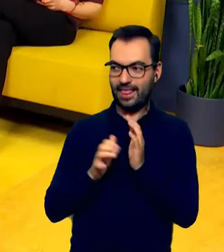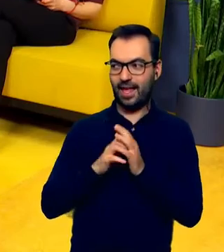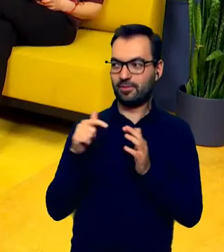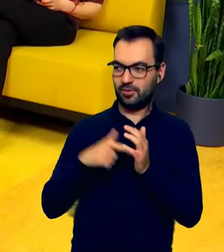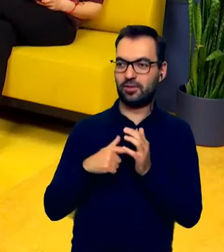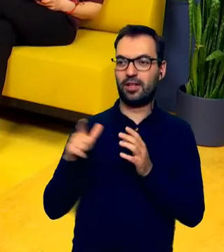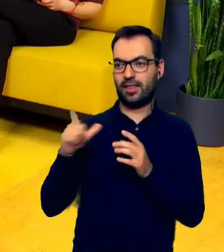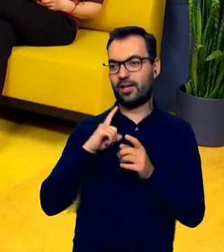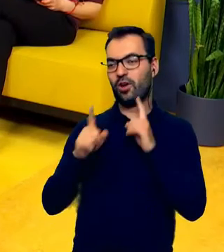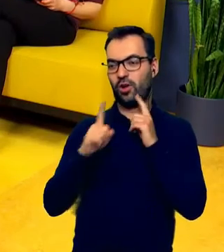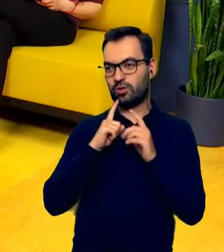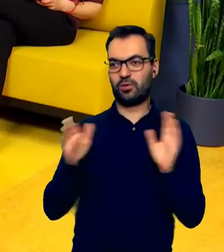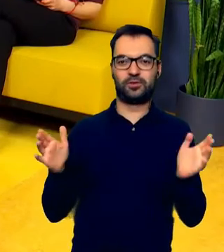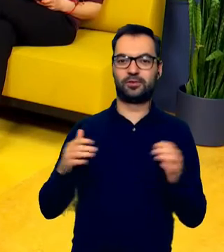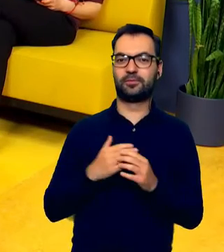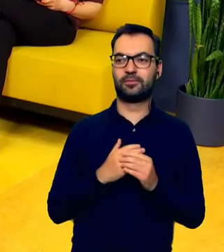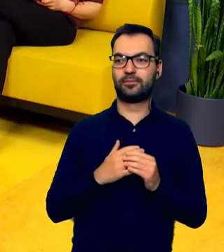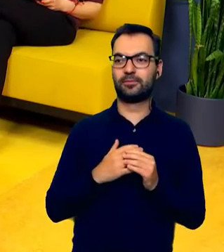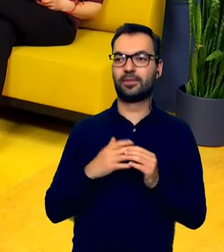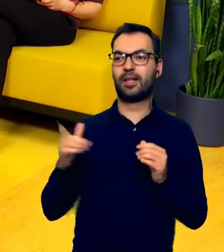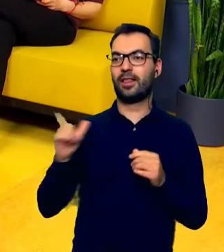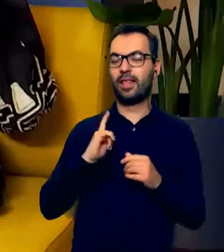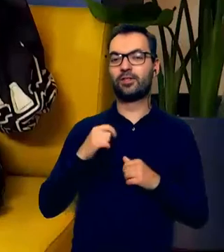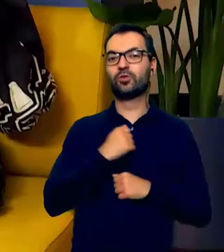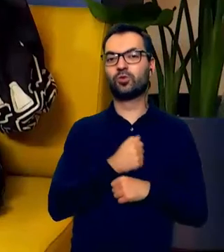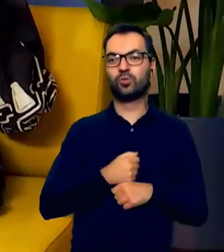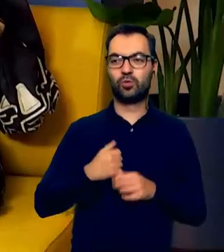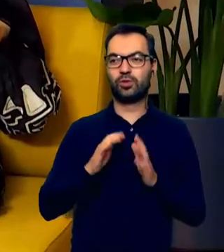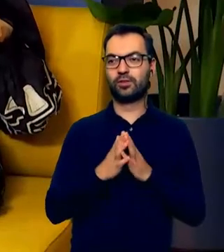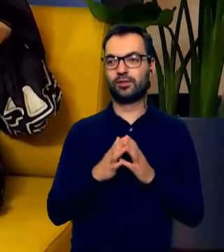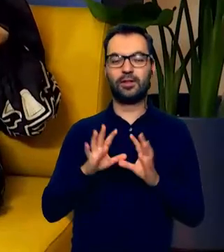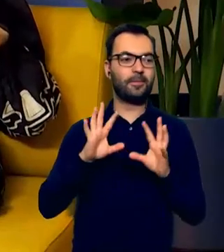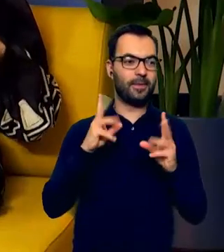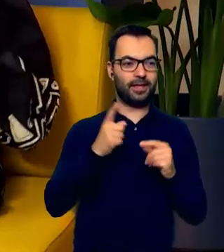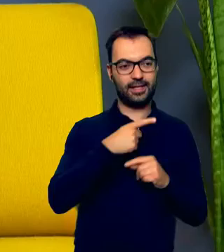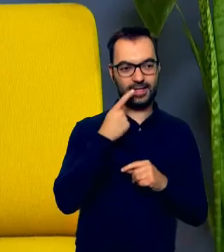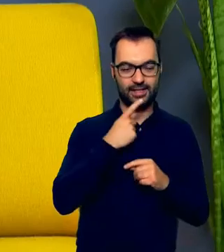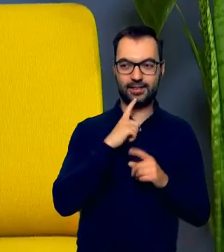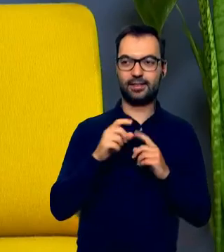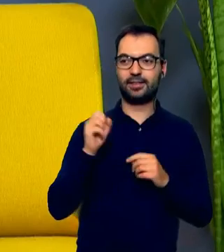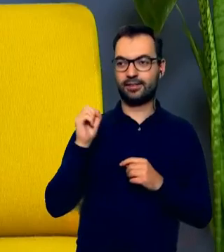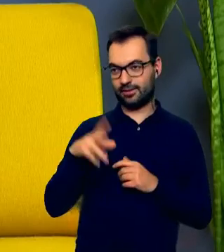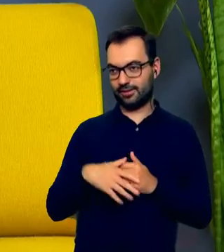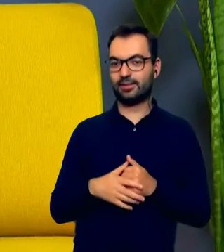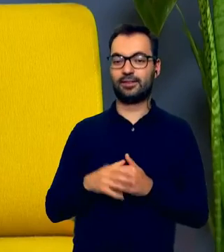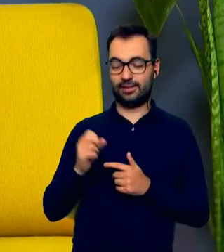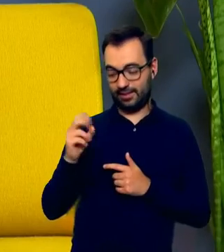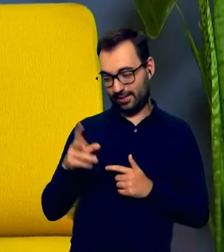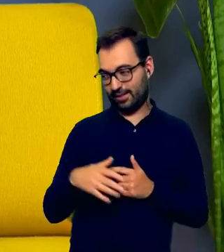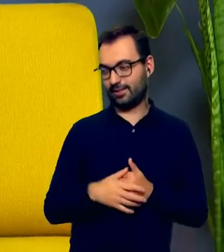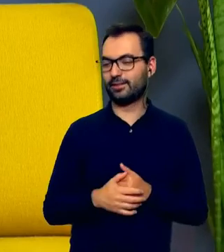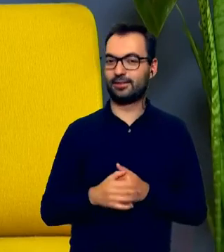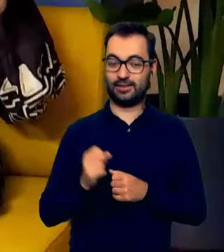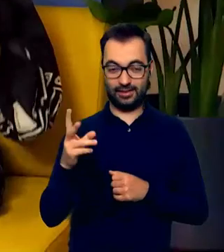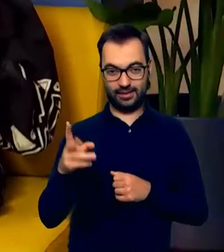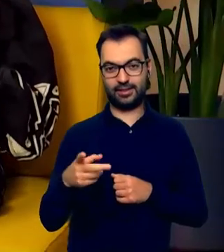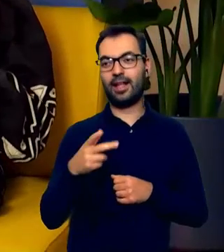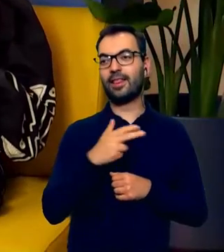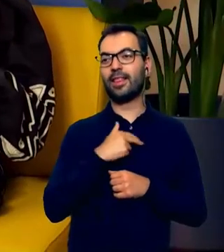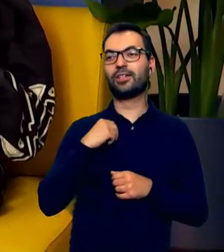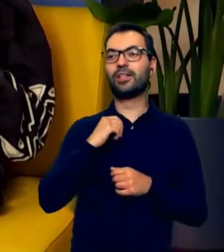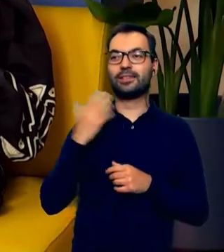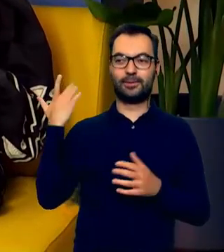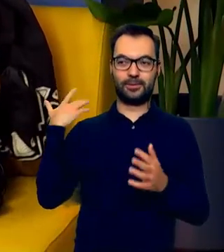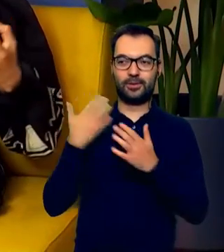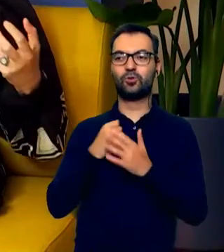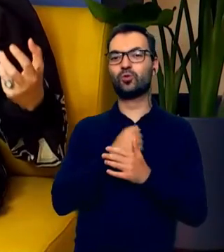rozmawiamy, to jest zapis naszych rozmów i nasze te smutne takimi książki... Takimi pięknymi językami rozmawiasz na co dzień. Tak. I te nasze smutne